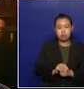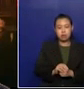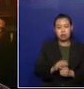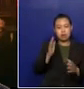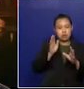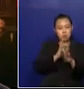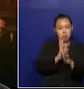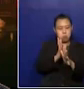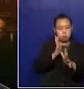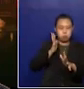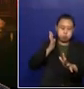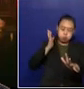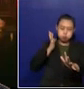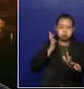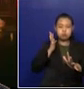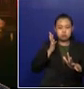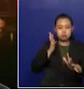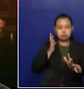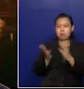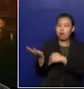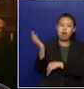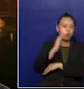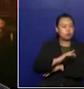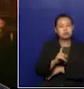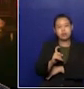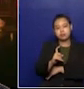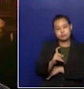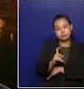าต่อเต็มวันอันนั้นสรุปคือเจ๊งครับ